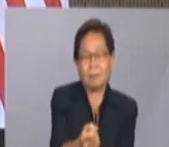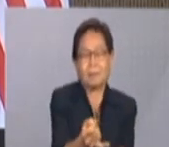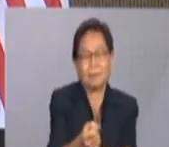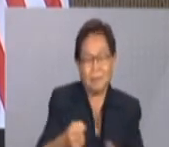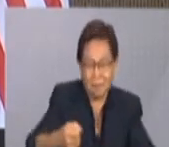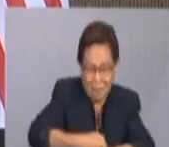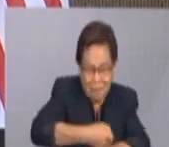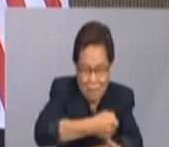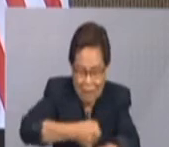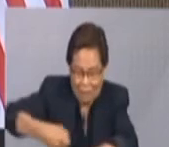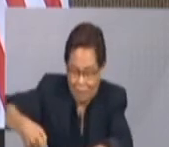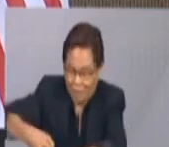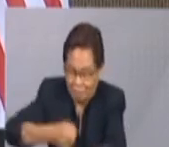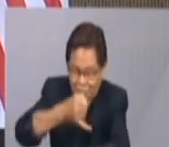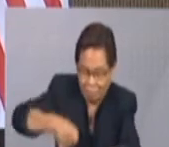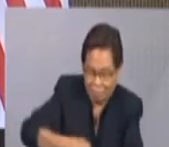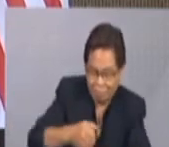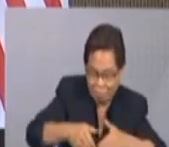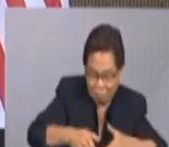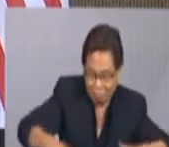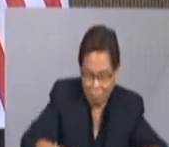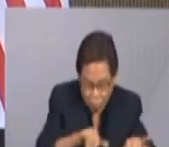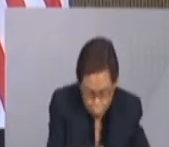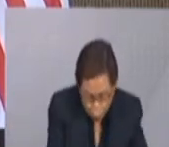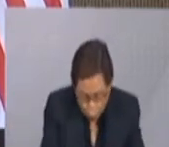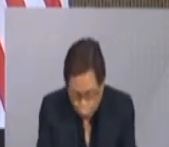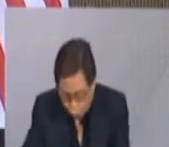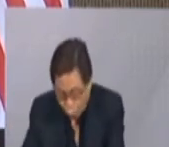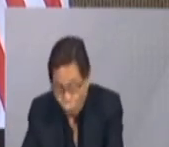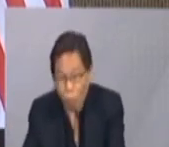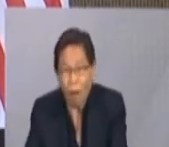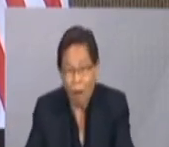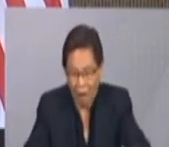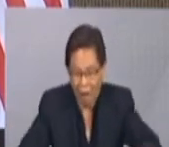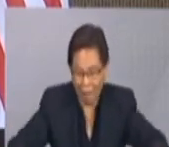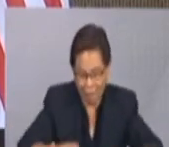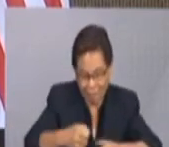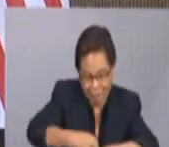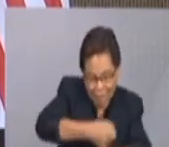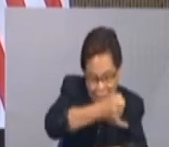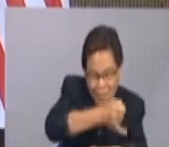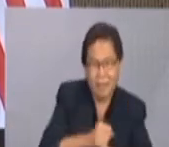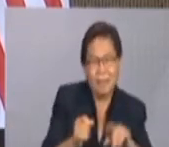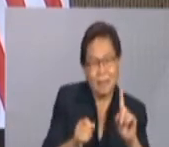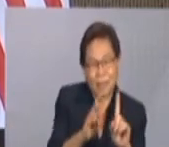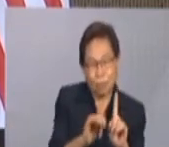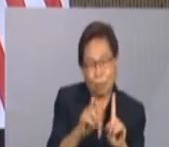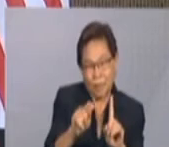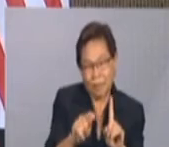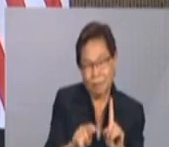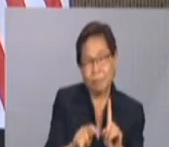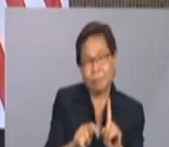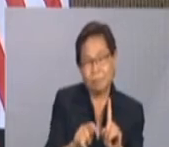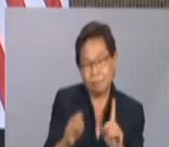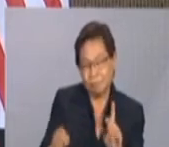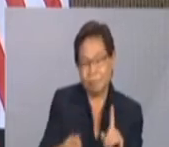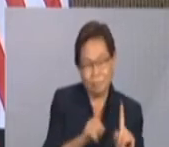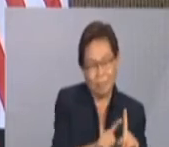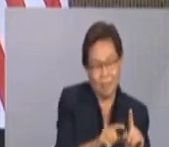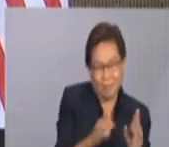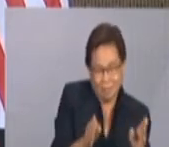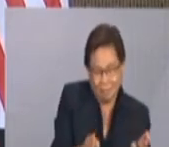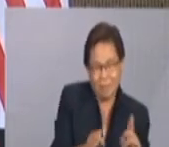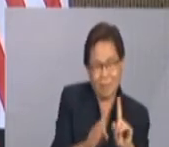depan count lebaran hukum dari Saint sekurang-kurangnya satu mite antara satu sama lain